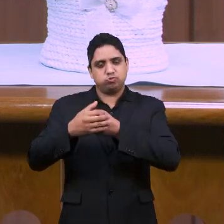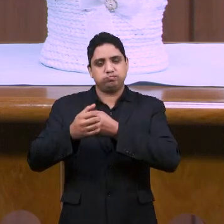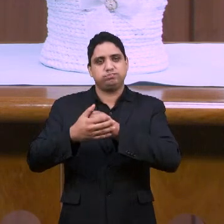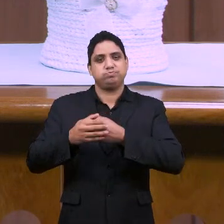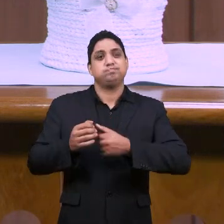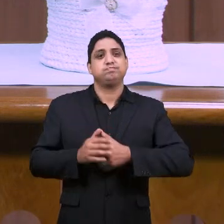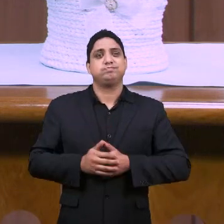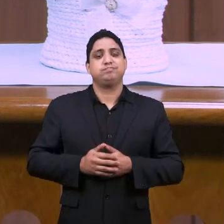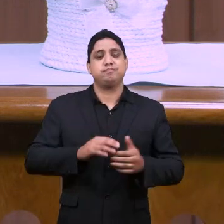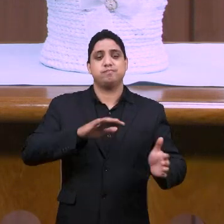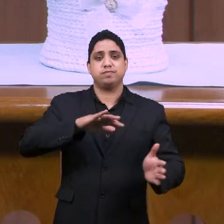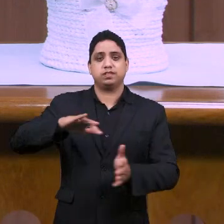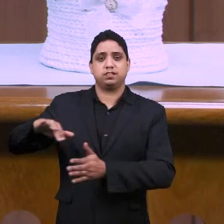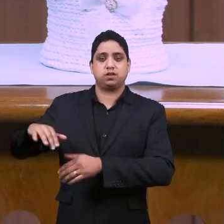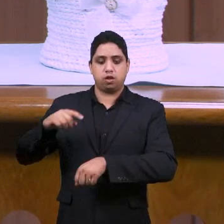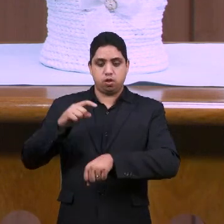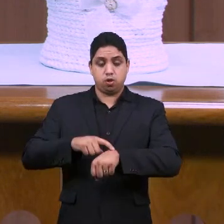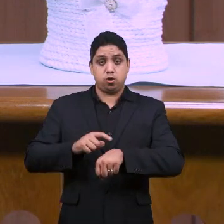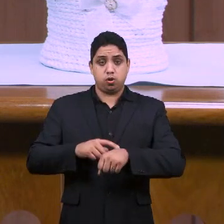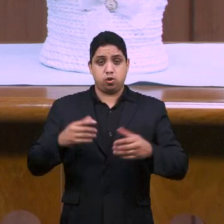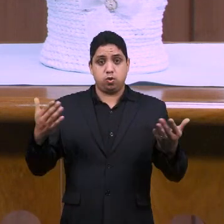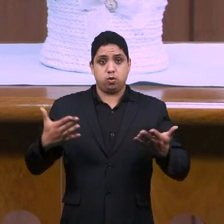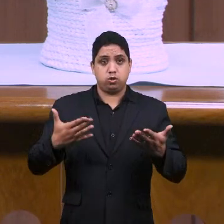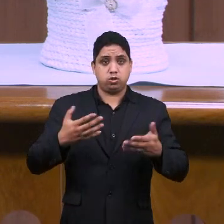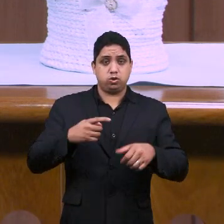Aussi nos mots de